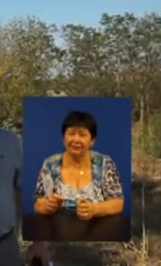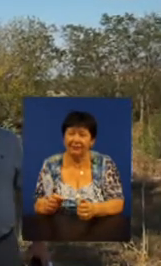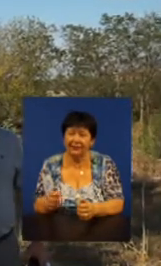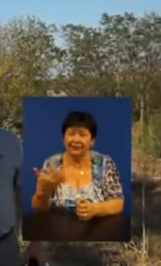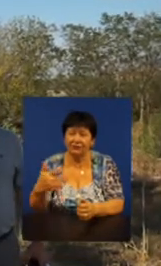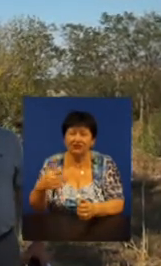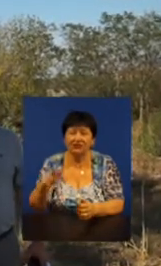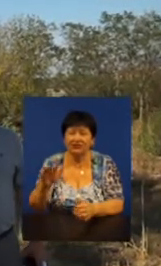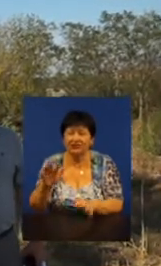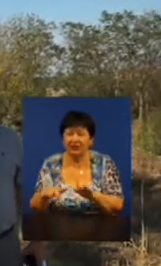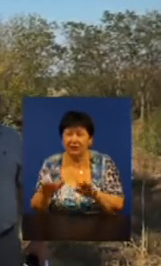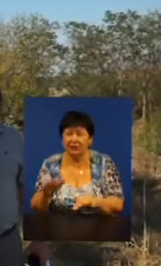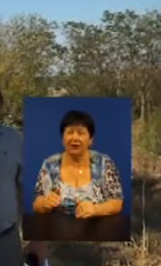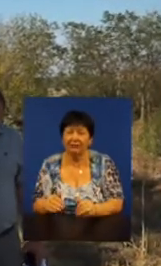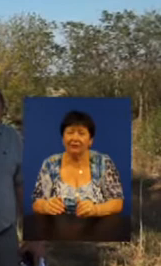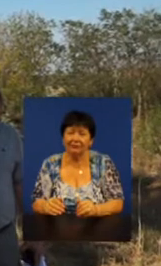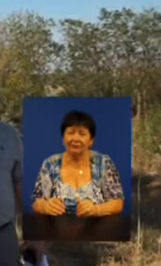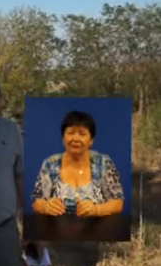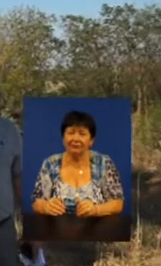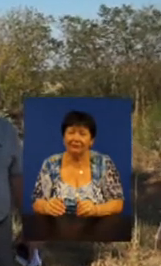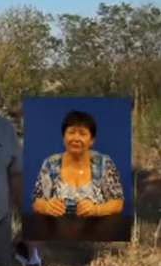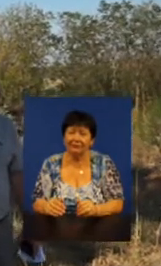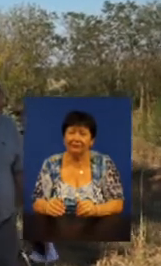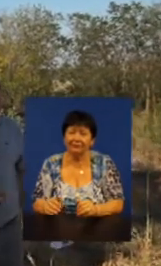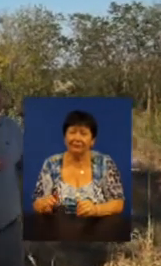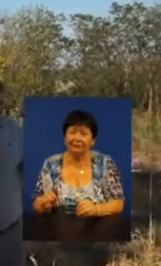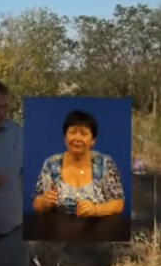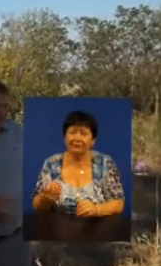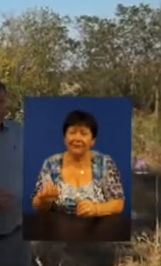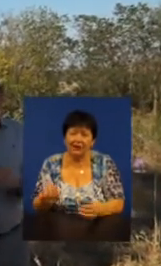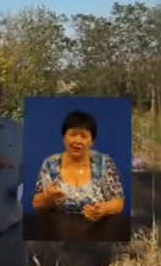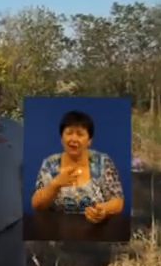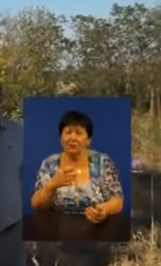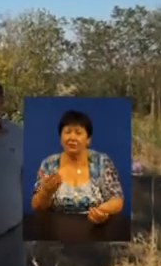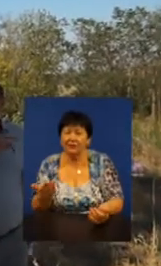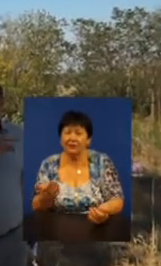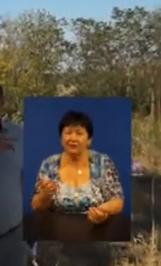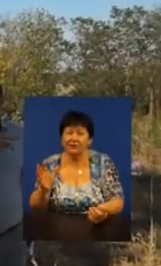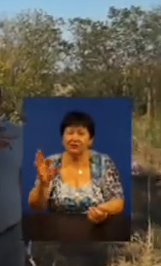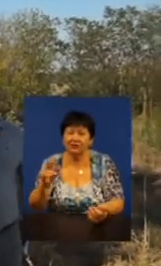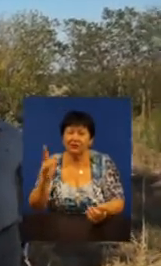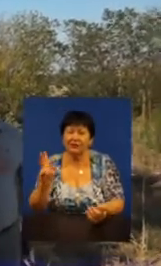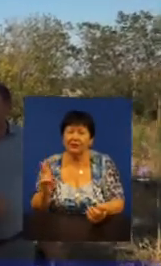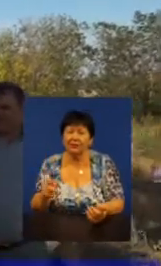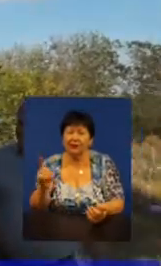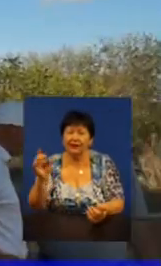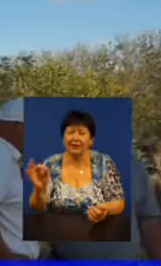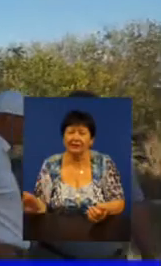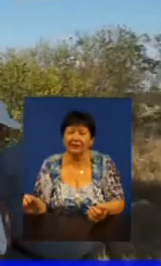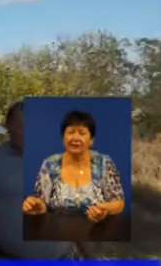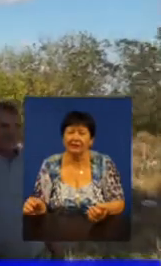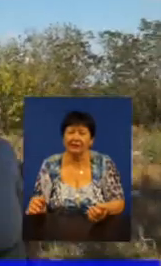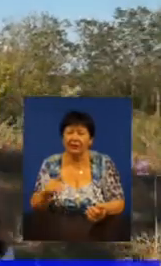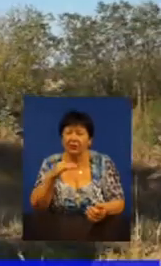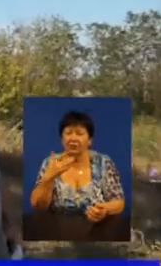kg, să fie bine. Noi eu dau prognoză la moment, 500 kg. Nu văd mai